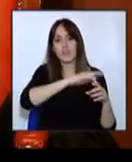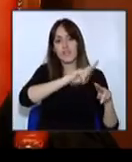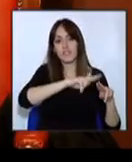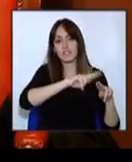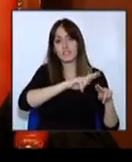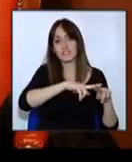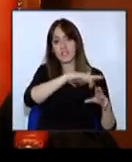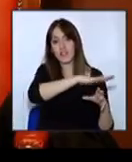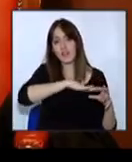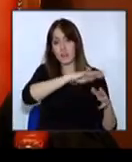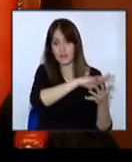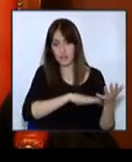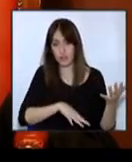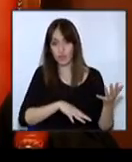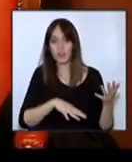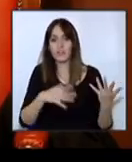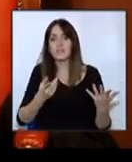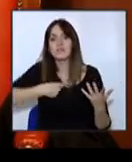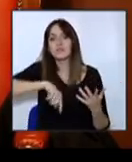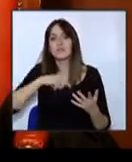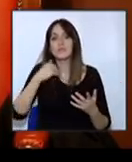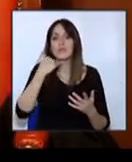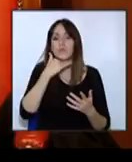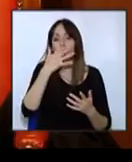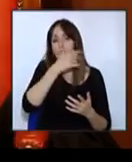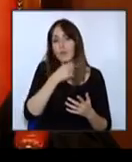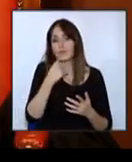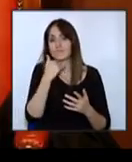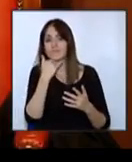no podem saber del cert si aquestes dates van ser encertades o no.